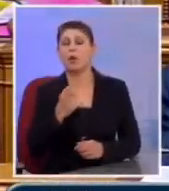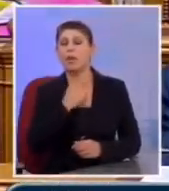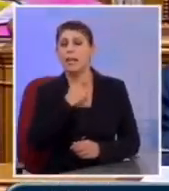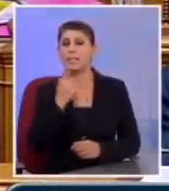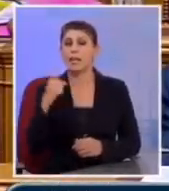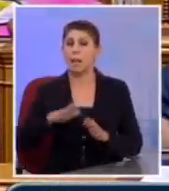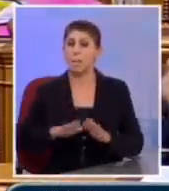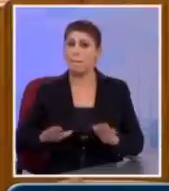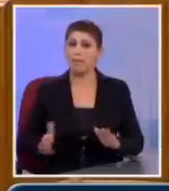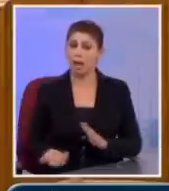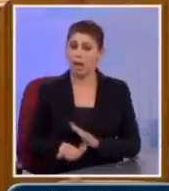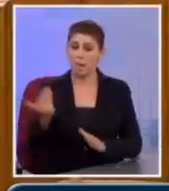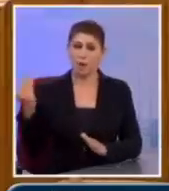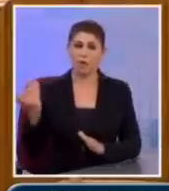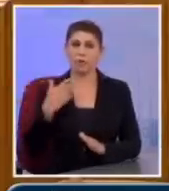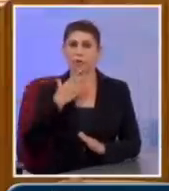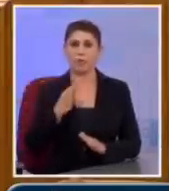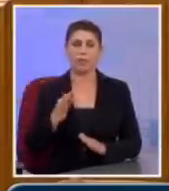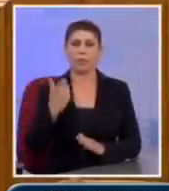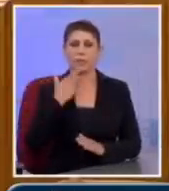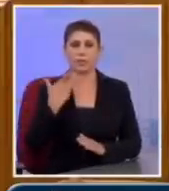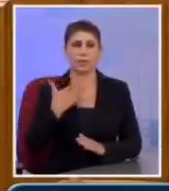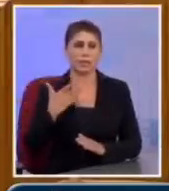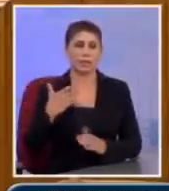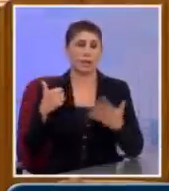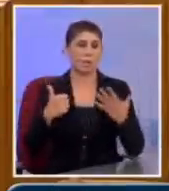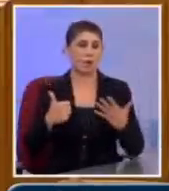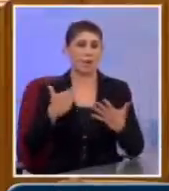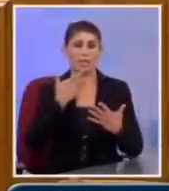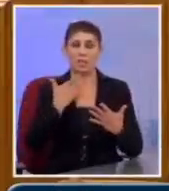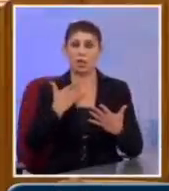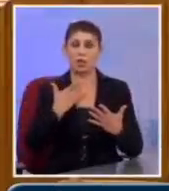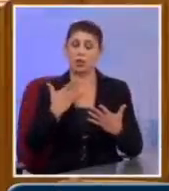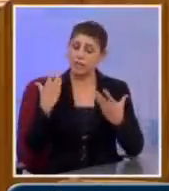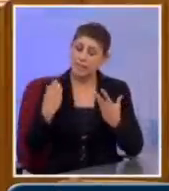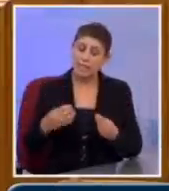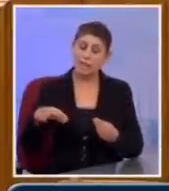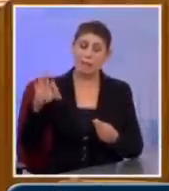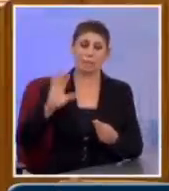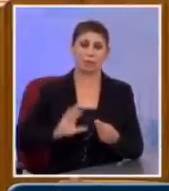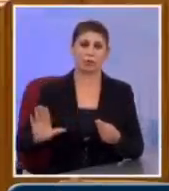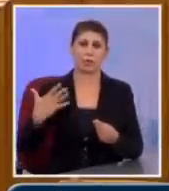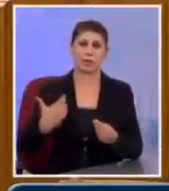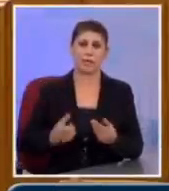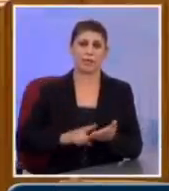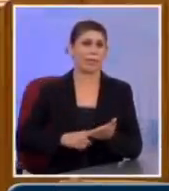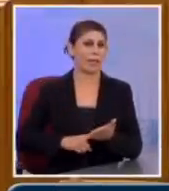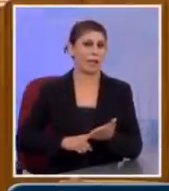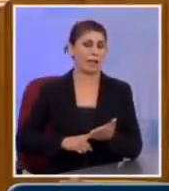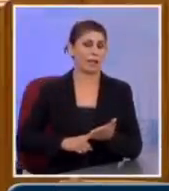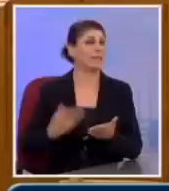παιδί από νωρίς, δηλαδή από την ηλικία των 6 ετών στην καλύτερη περίπτωση, να αποκτήσει την